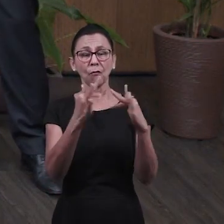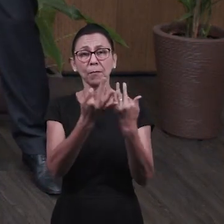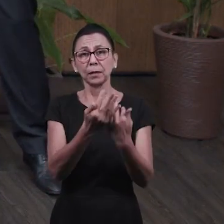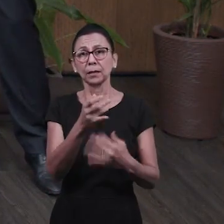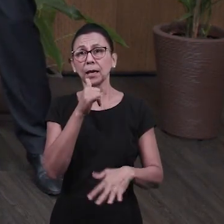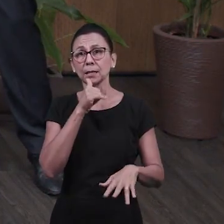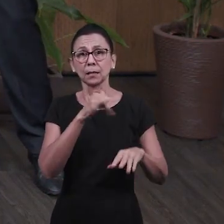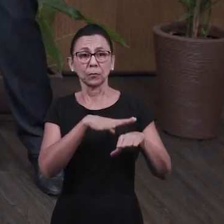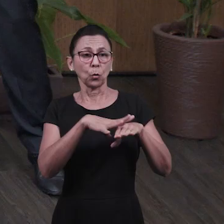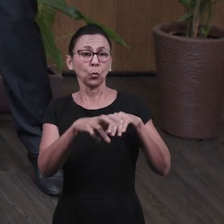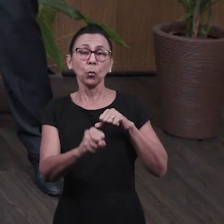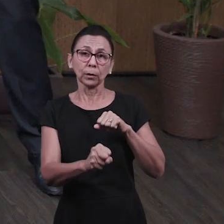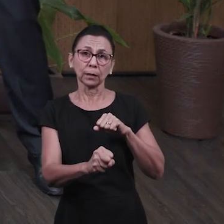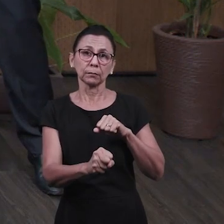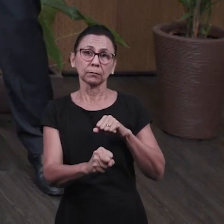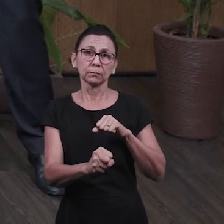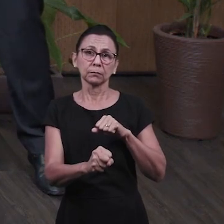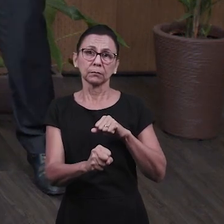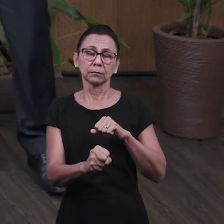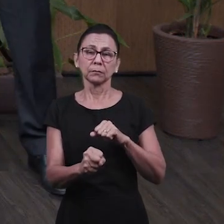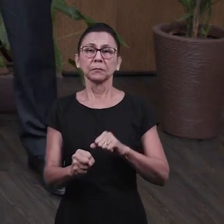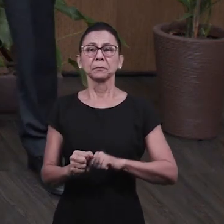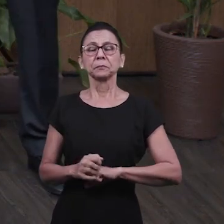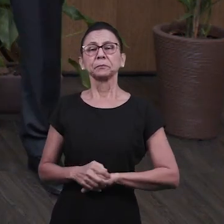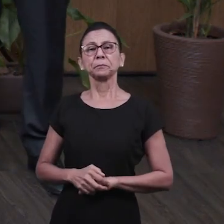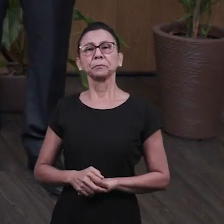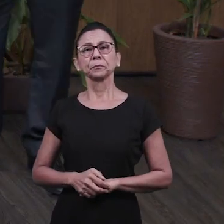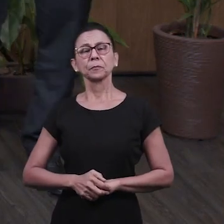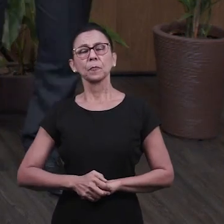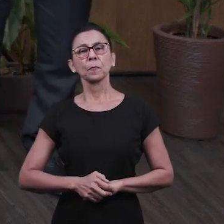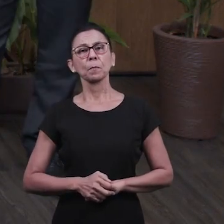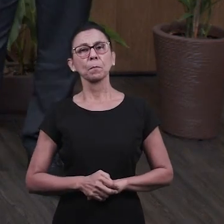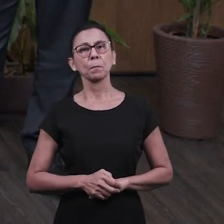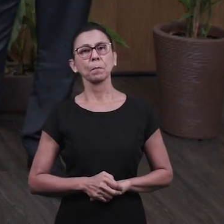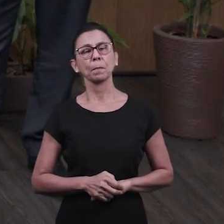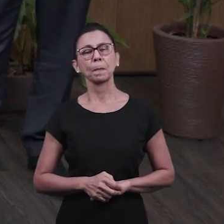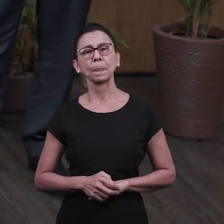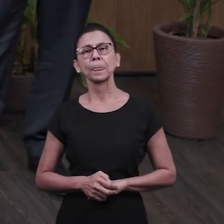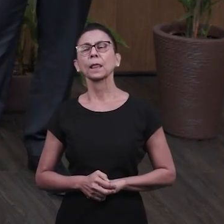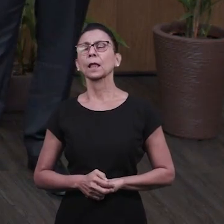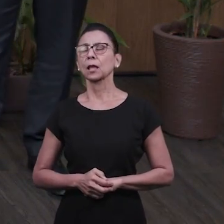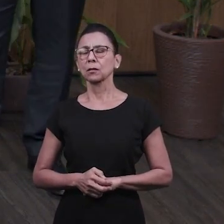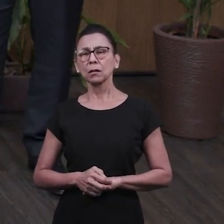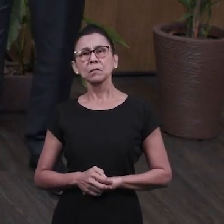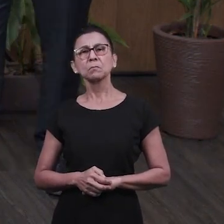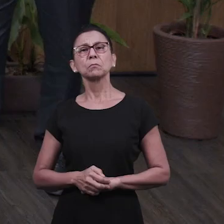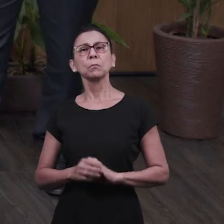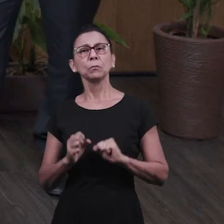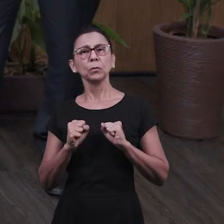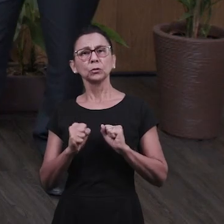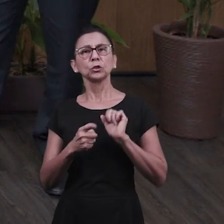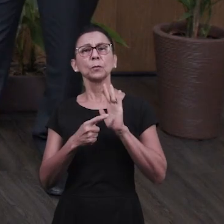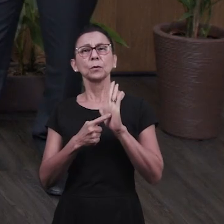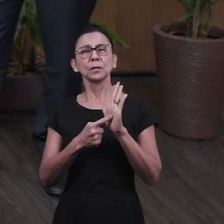exemple, qui avait une guérison. Et nous pourrions, à propos de cela, citer